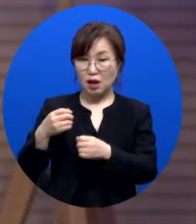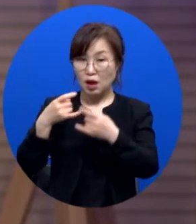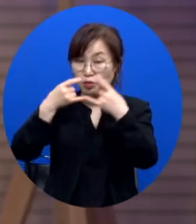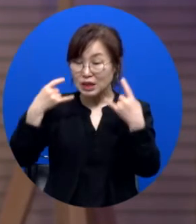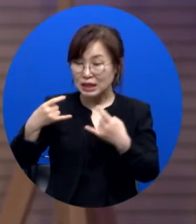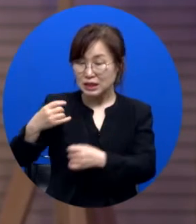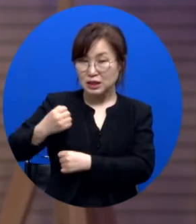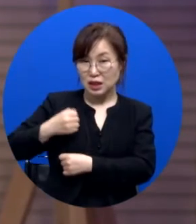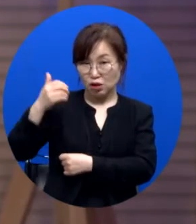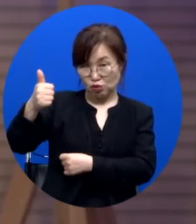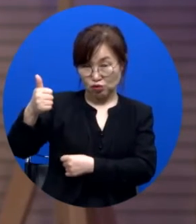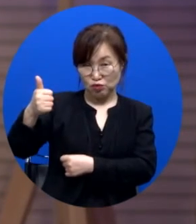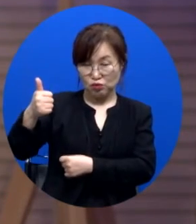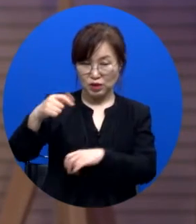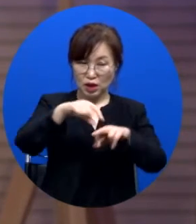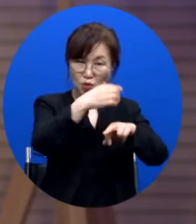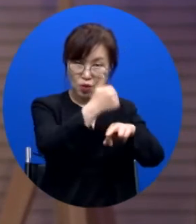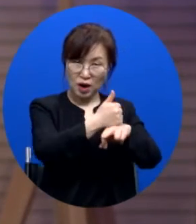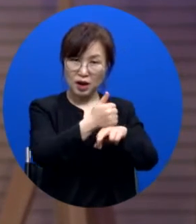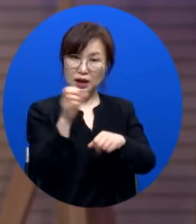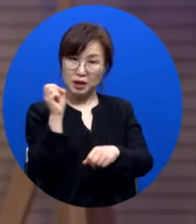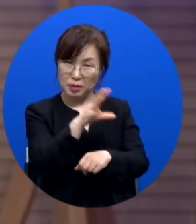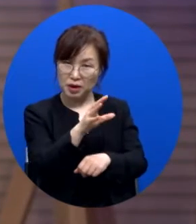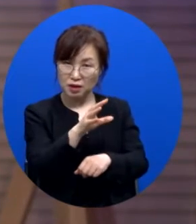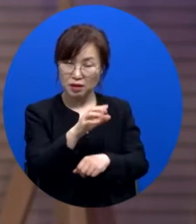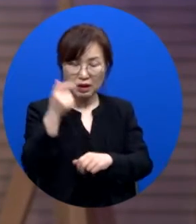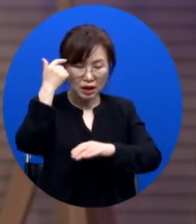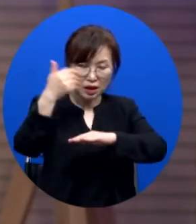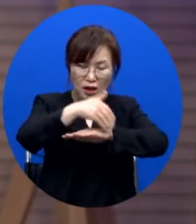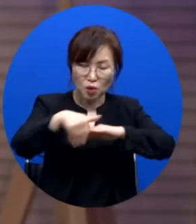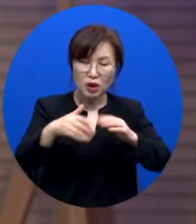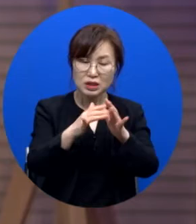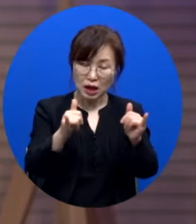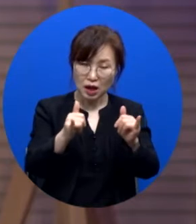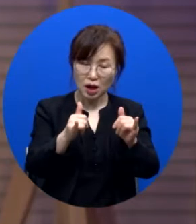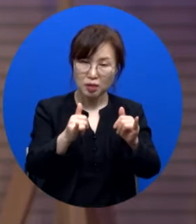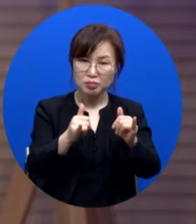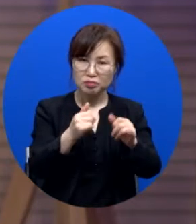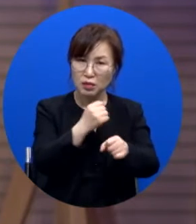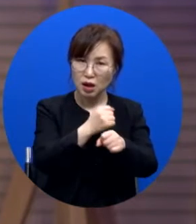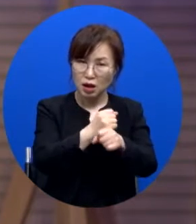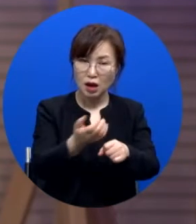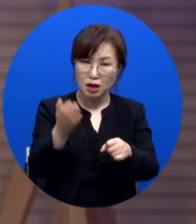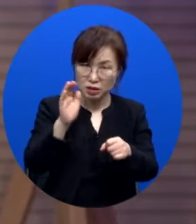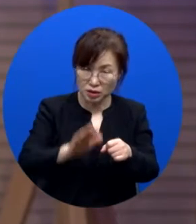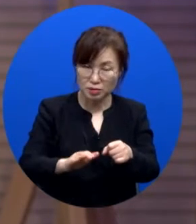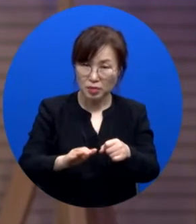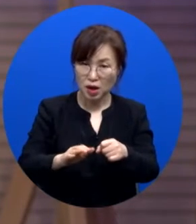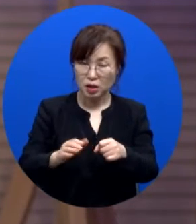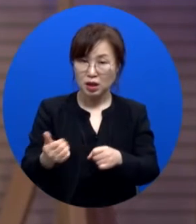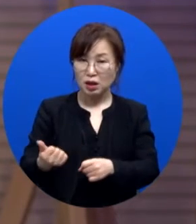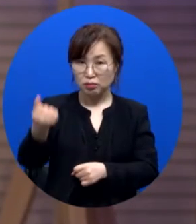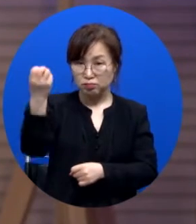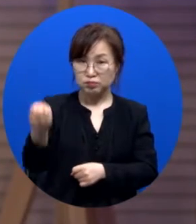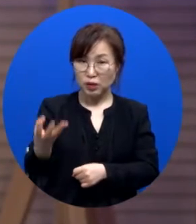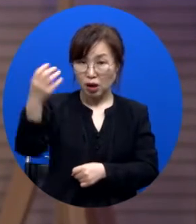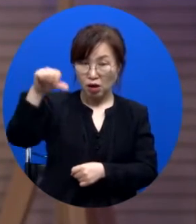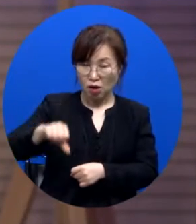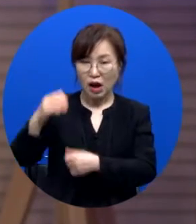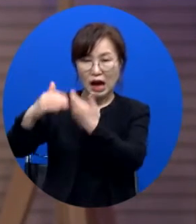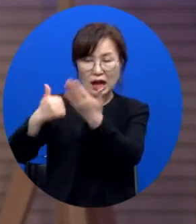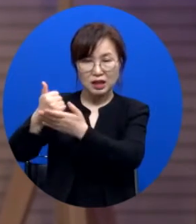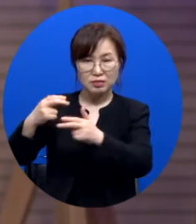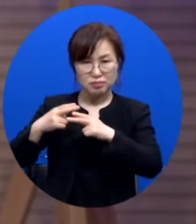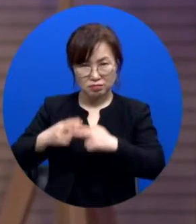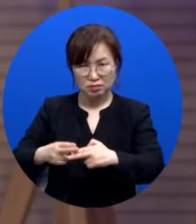장군이 조심스럽게 카카 계획은 사람이 세우지만 성패는 하늘에 달려 있다는 것을 잊어서는 안될